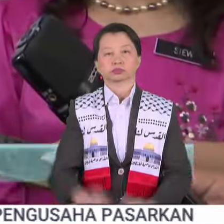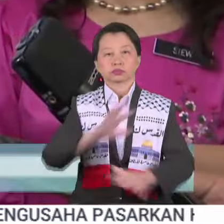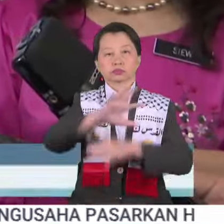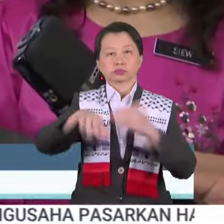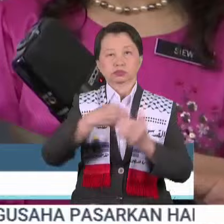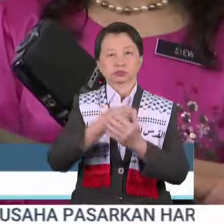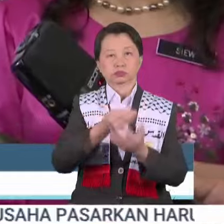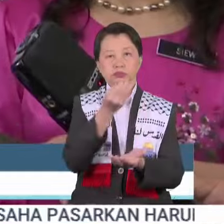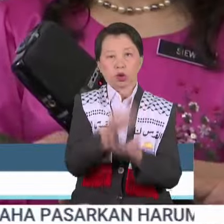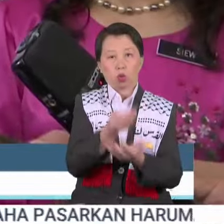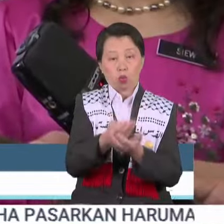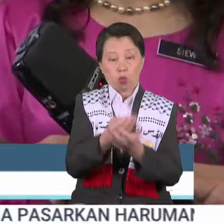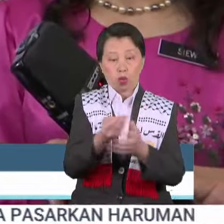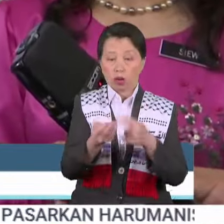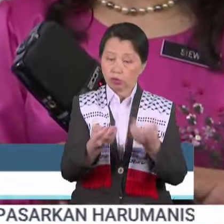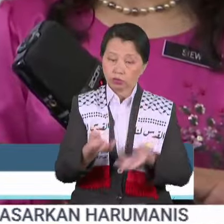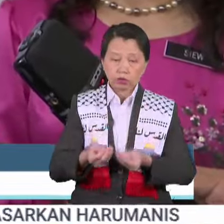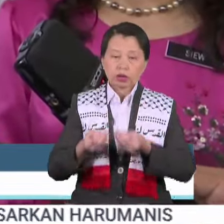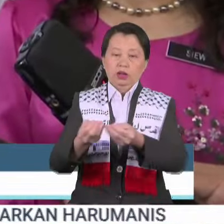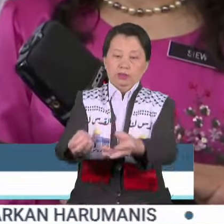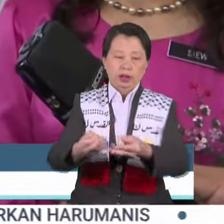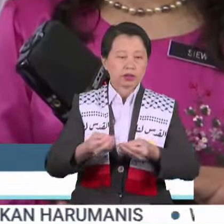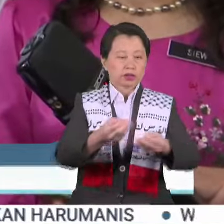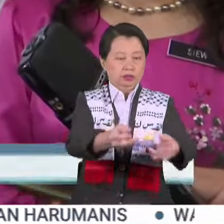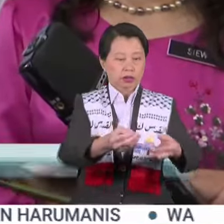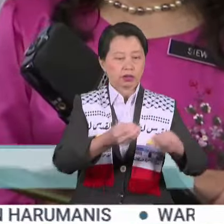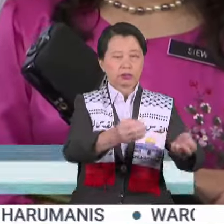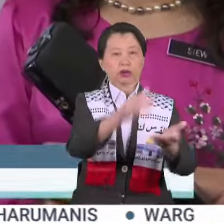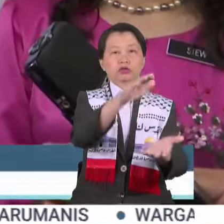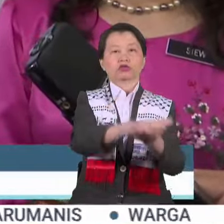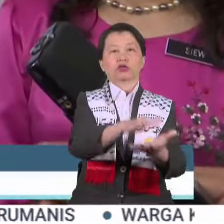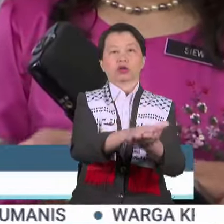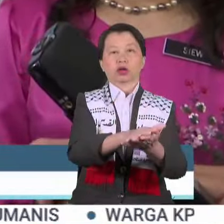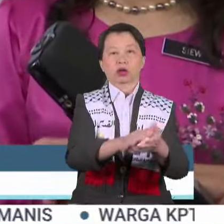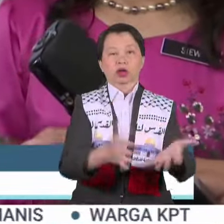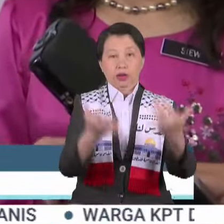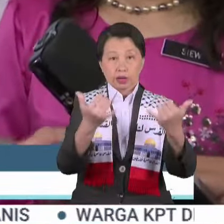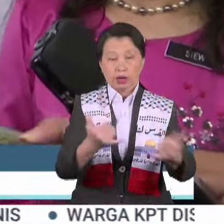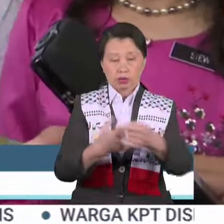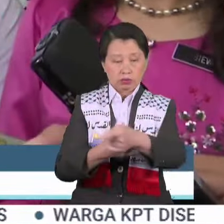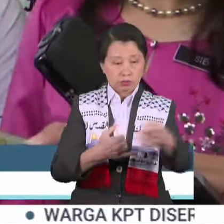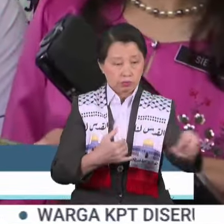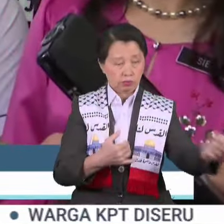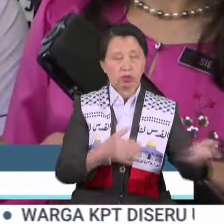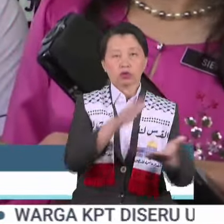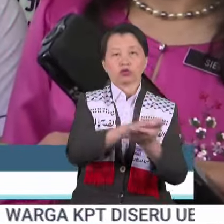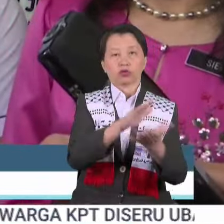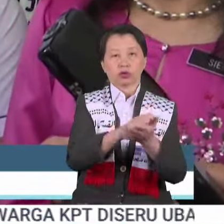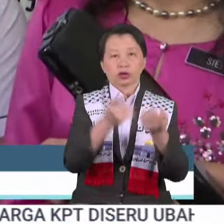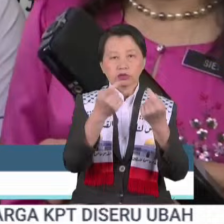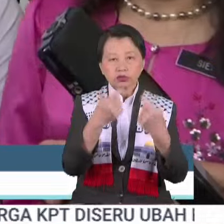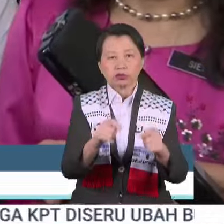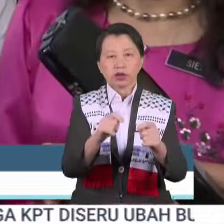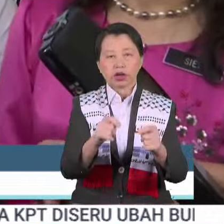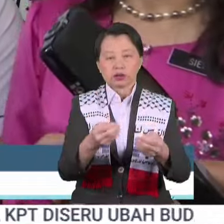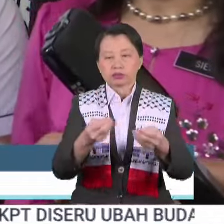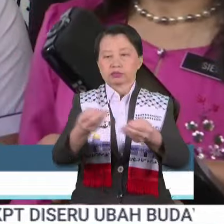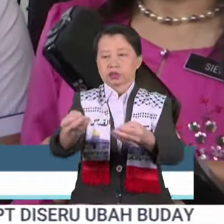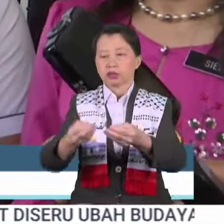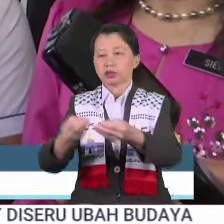Kesemua wang kita telah pun salurkan kepada sekolah-sekolah dan sekolah-sekolah sedang dalam usaha untuk menyalurkan